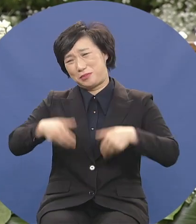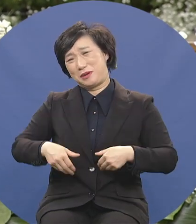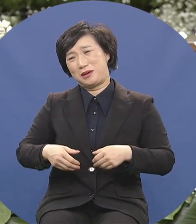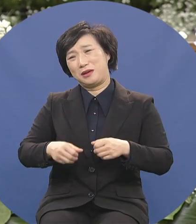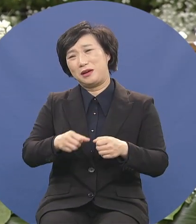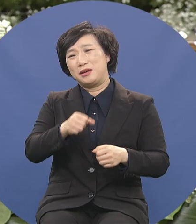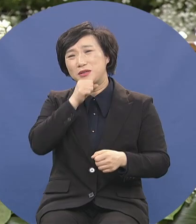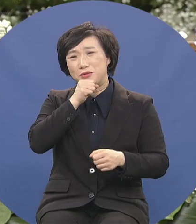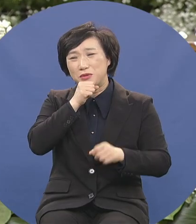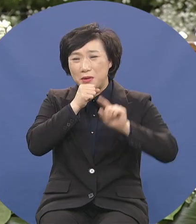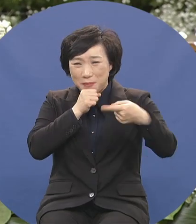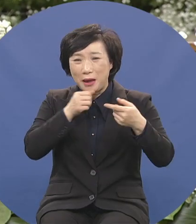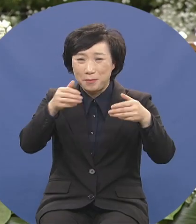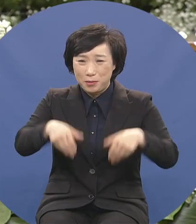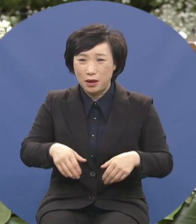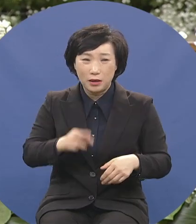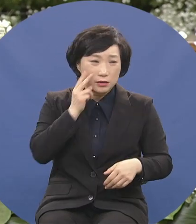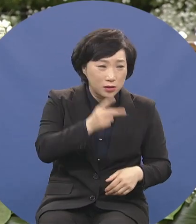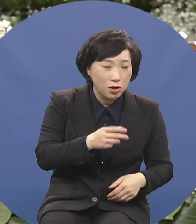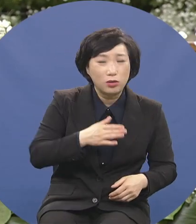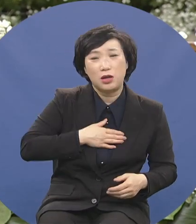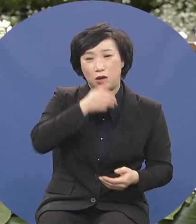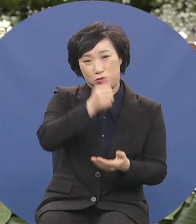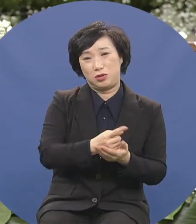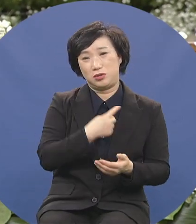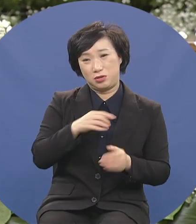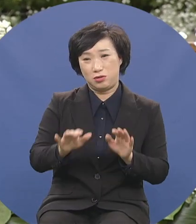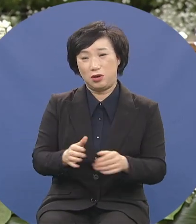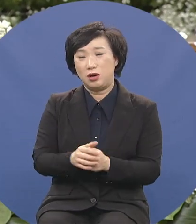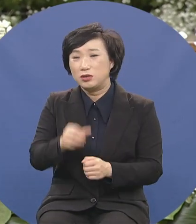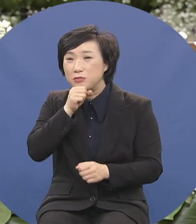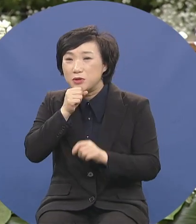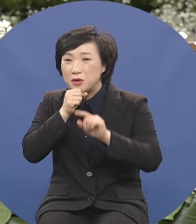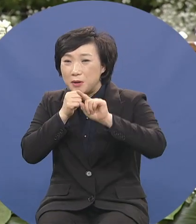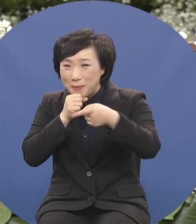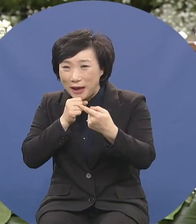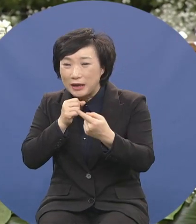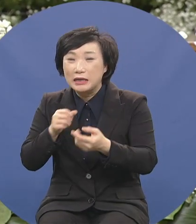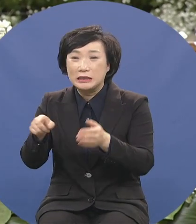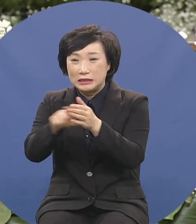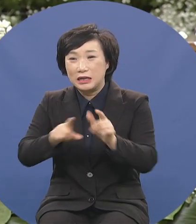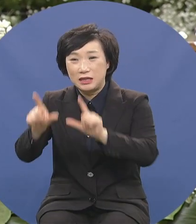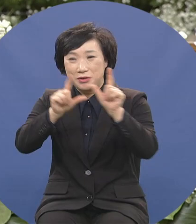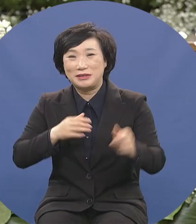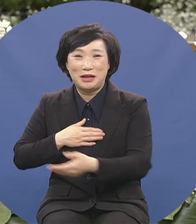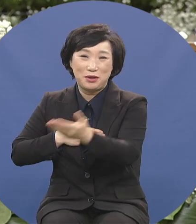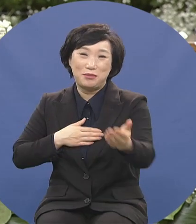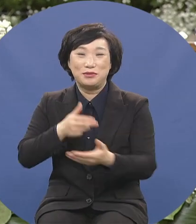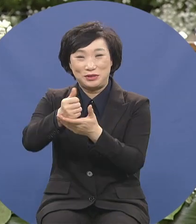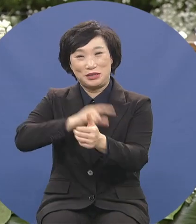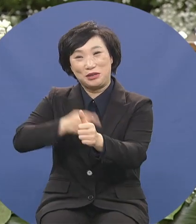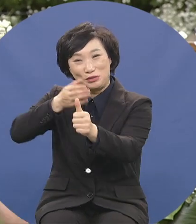100점 틀린 것은 죄야. 100점 신앙생활하기를 주님의 이름으로 축원합니다.